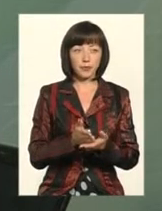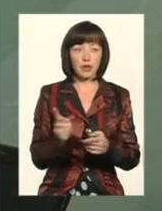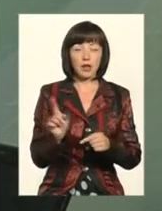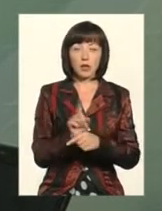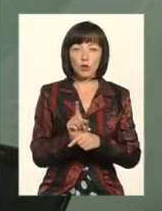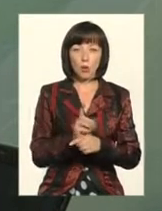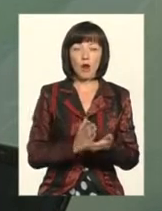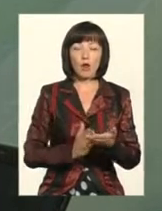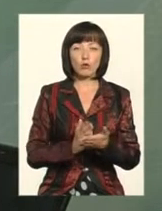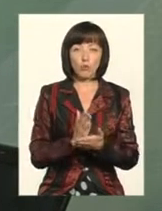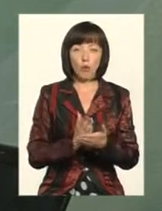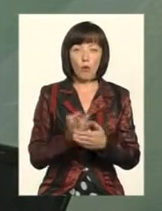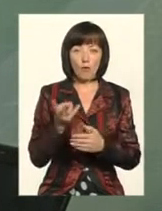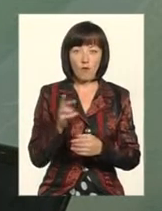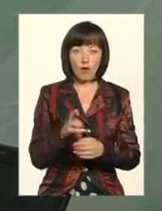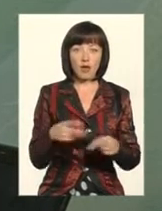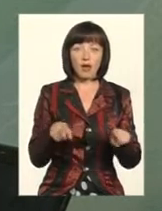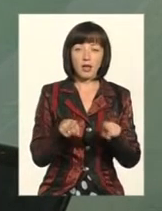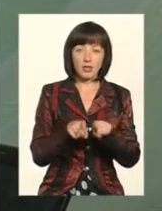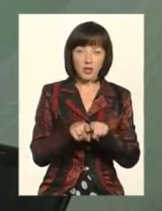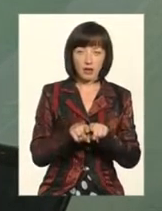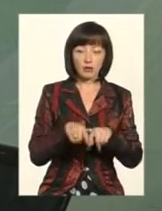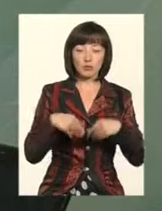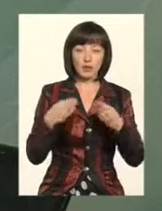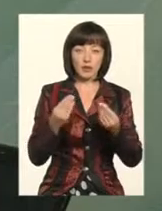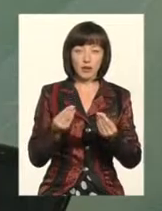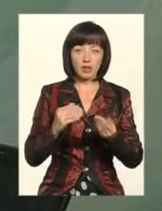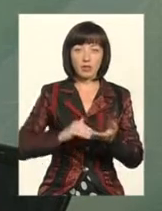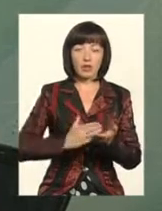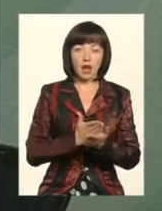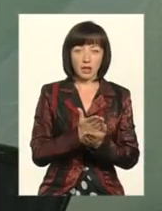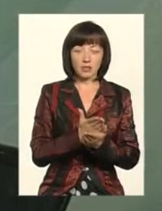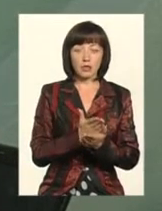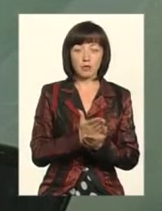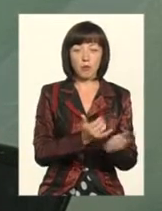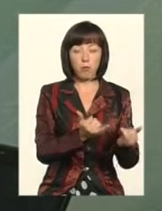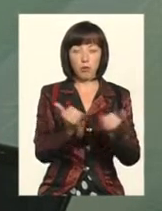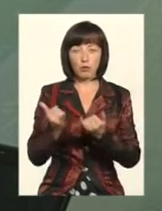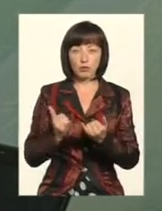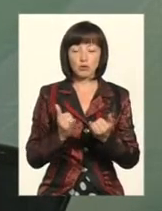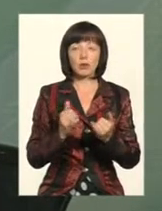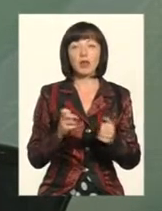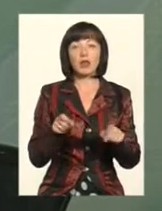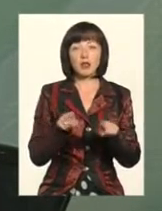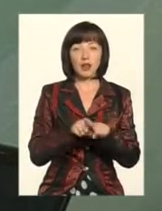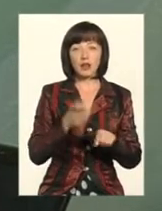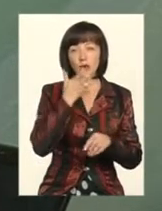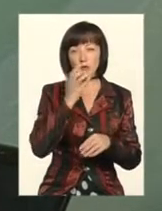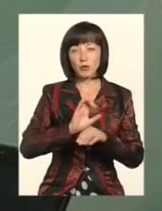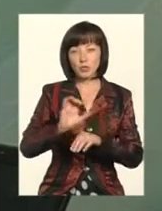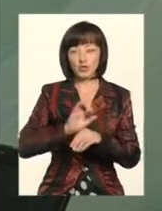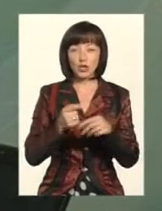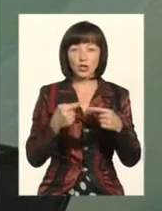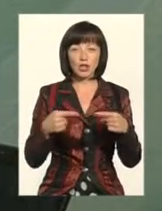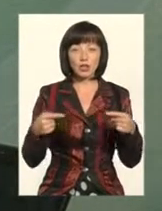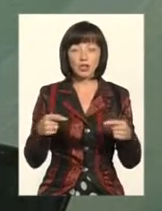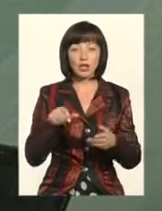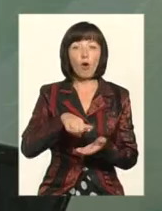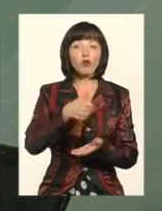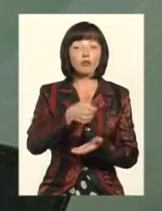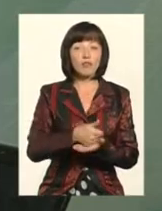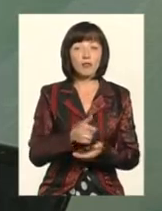нормальне обслуговування. Так, їм надавались якісні послуги, як по водопостачанню, теплопостачанню і інше. А саме